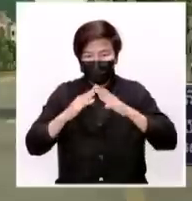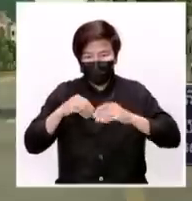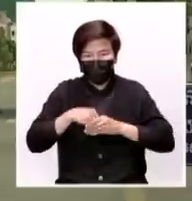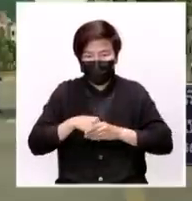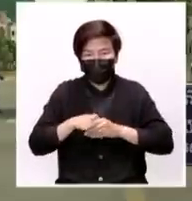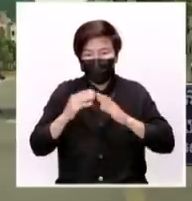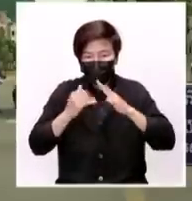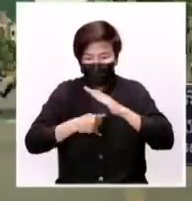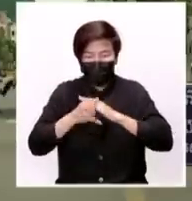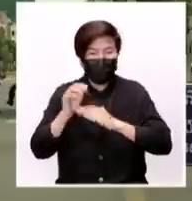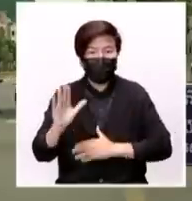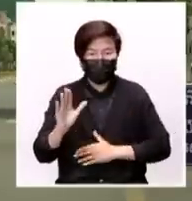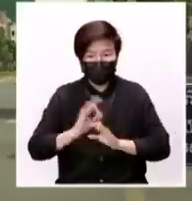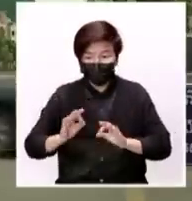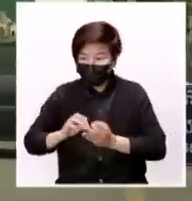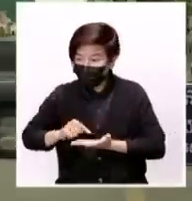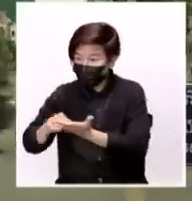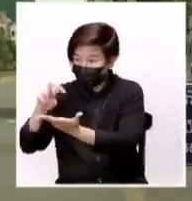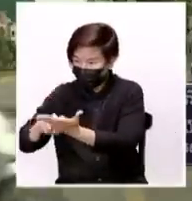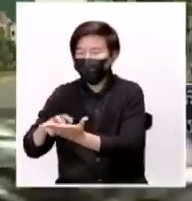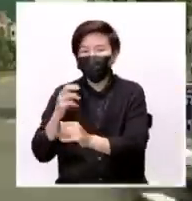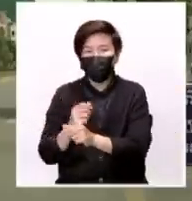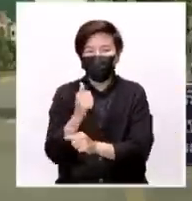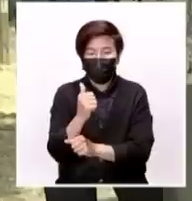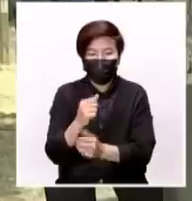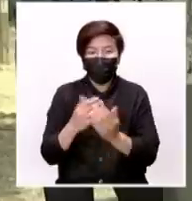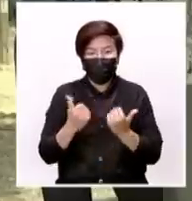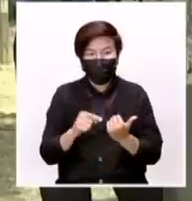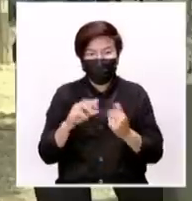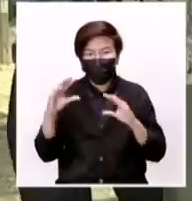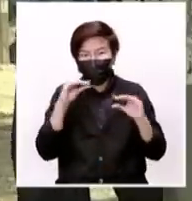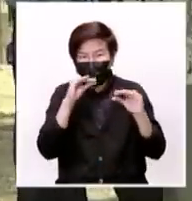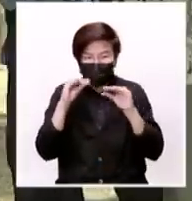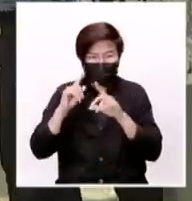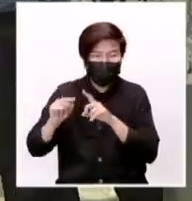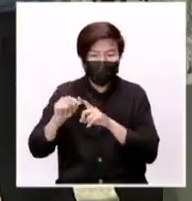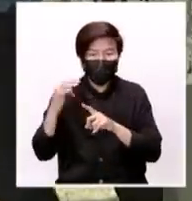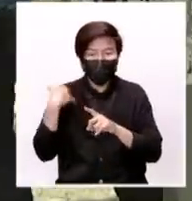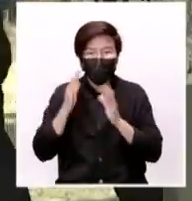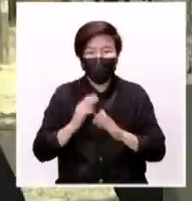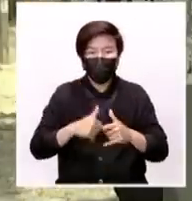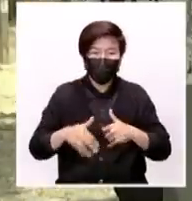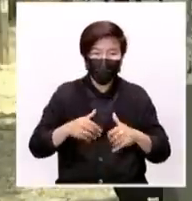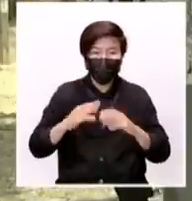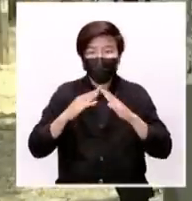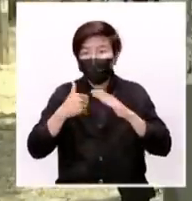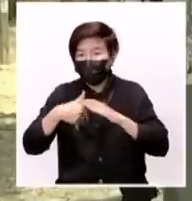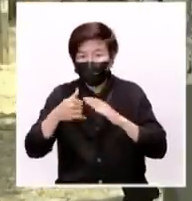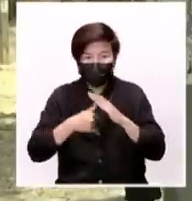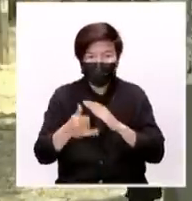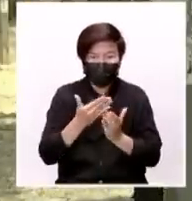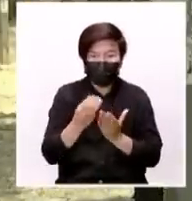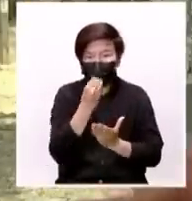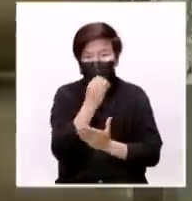ได้รับอนุญาตเป็นกรณีไปแต่ว่าเกิดการถูกวิพากษ์วิจารณ์อย่างหนักเพราะว่าประชาชนไม่สามารถออกไปหาอาหารแล้วก็สิ่งจ